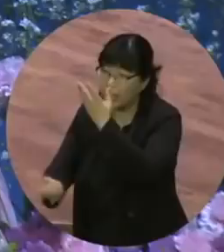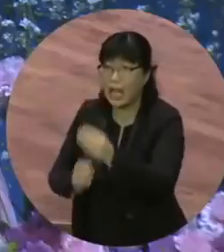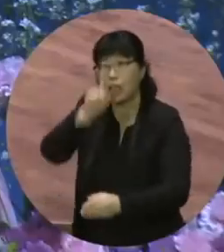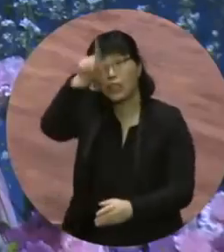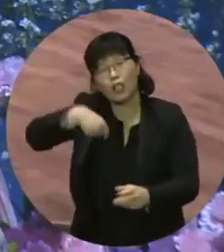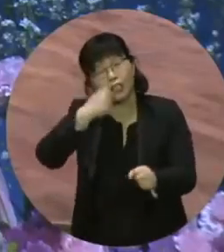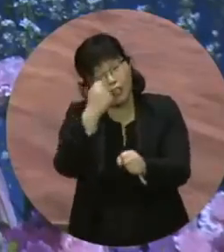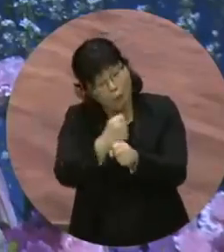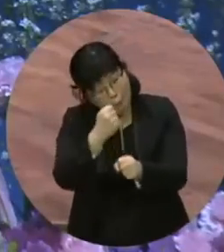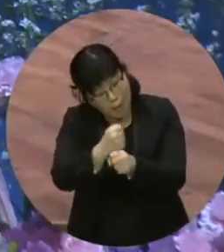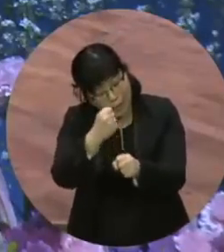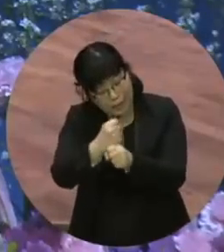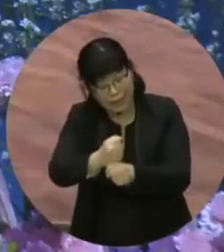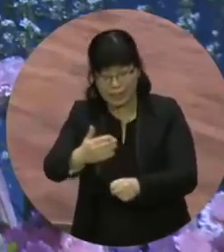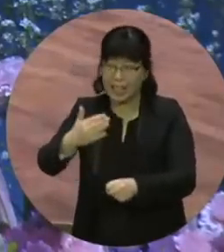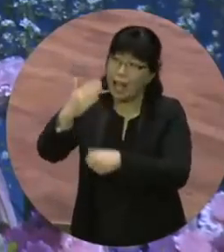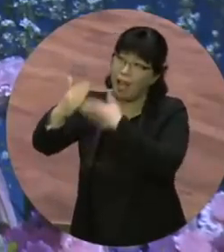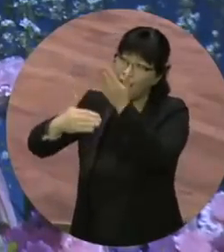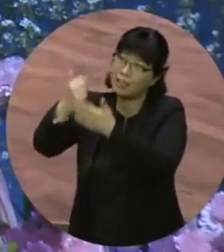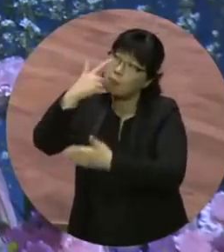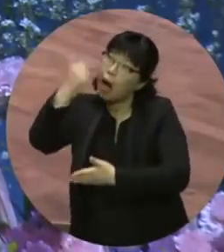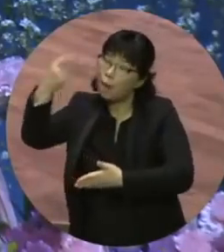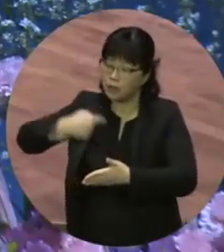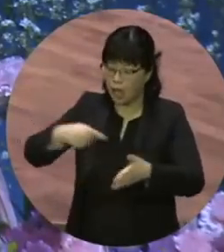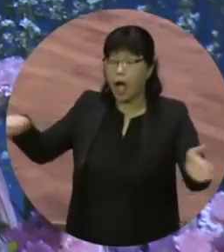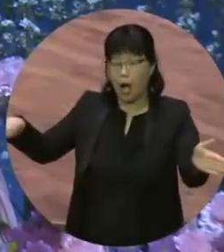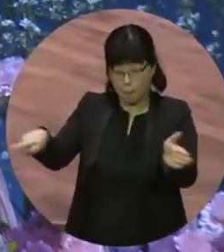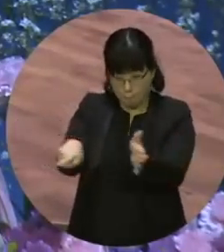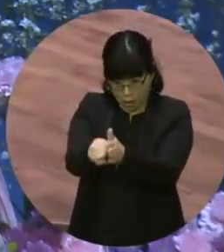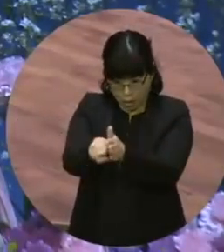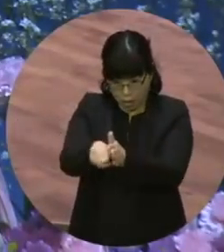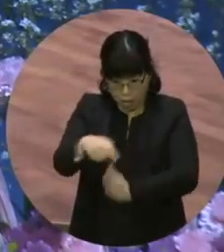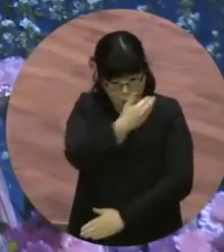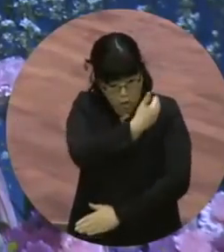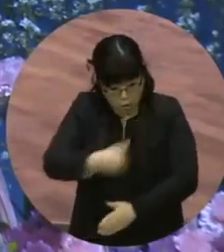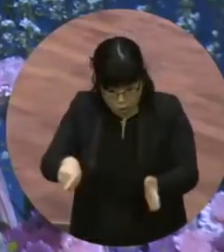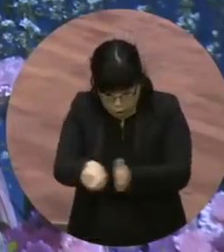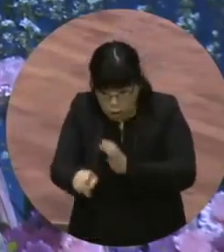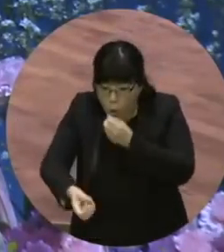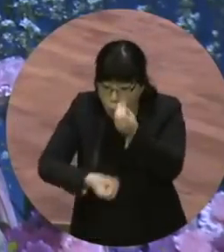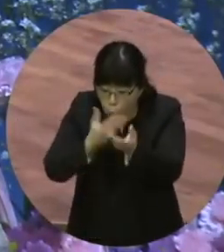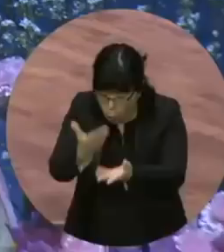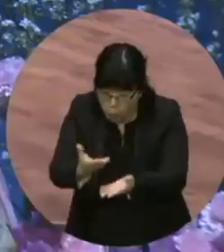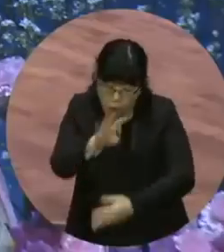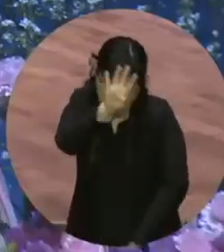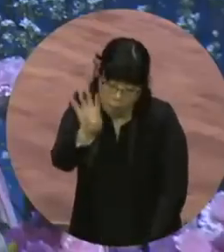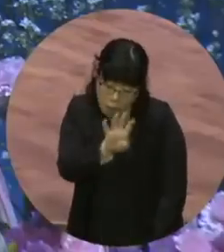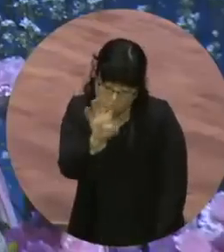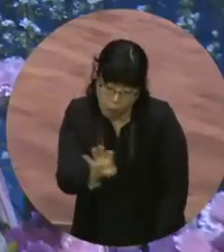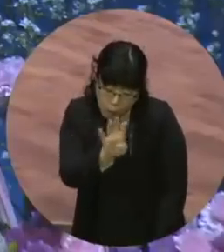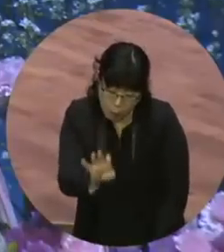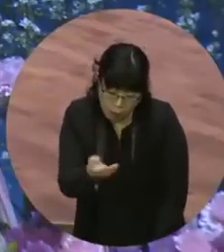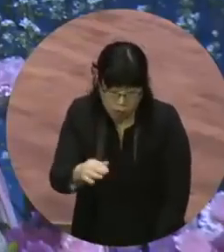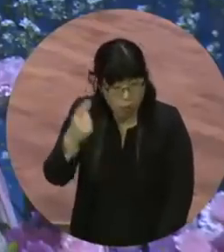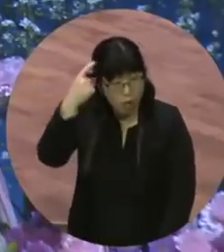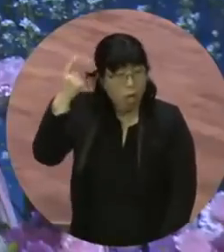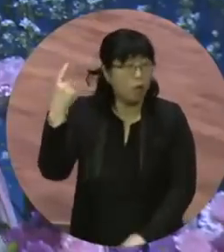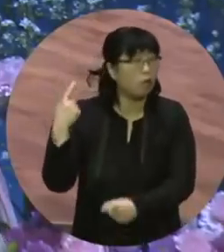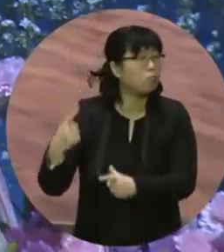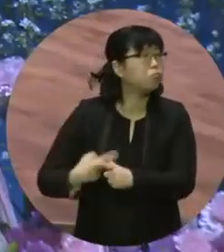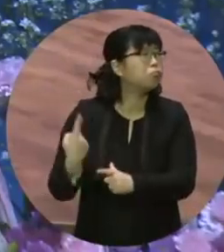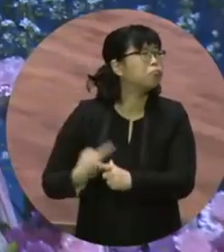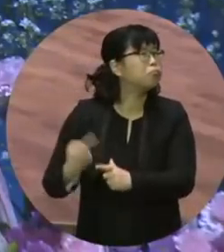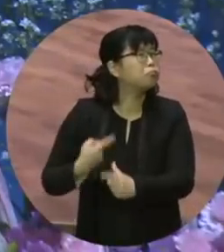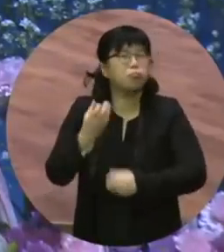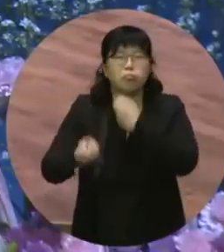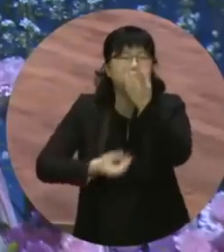아버지를 내가 믿사오며. 아멘. 아멘. 여러분이 좀 곰곰이 그냥 막연하게 아멘